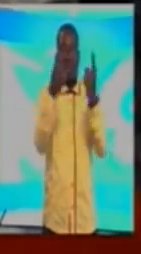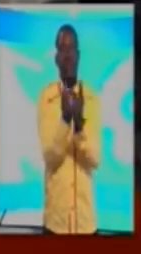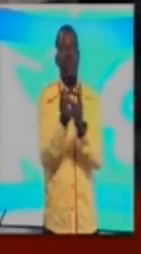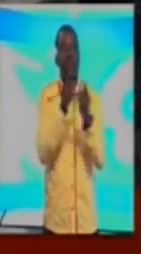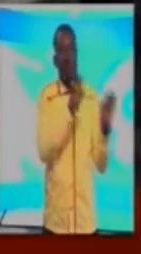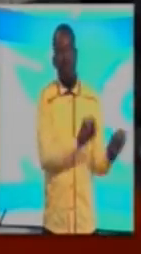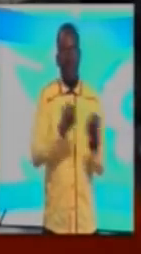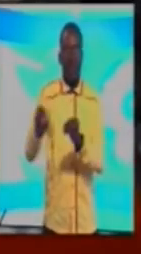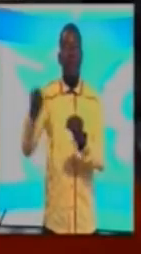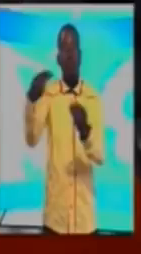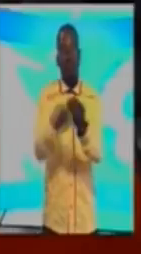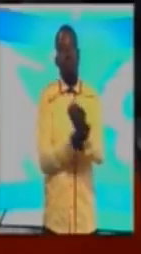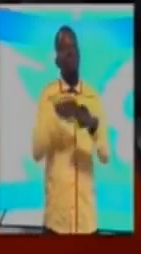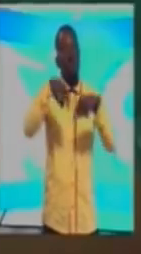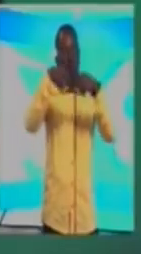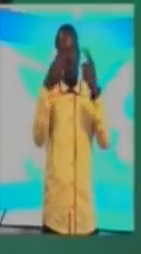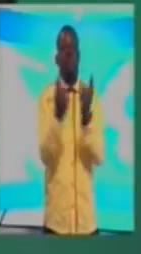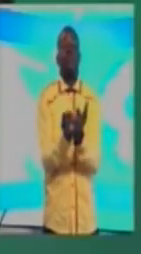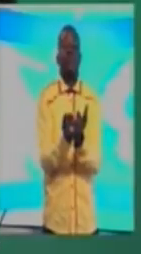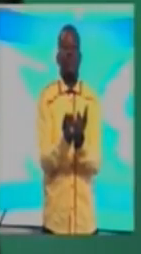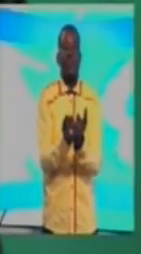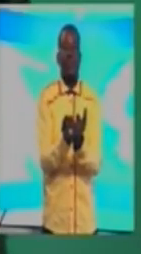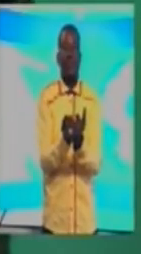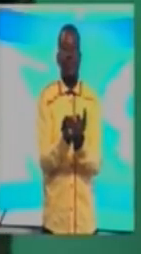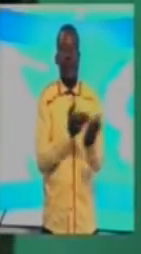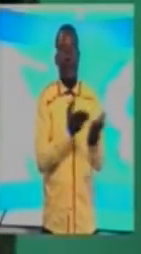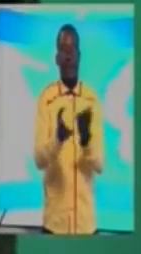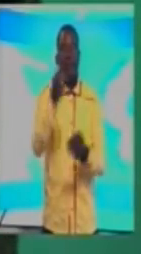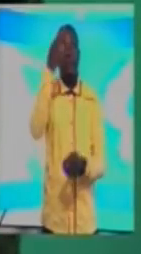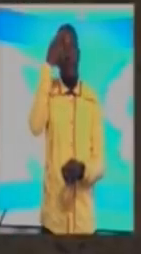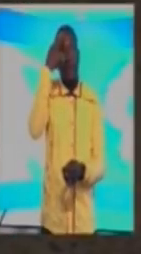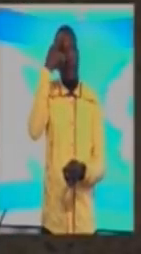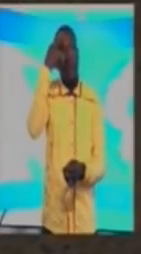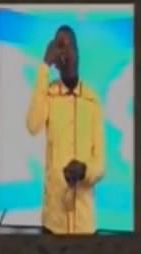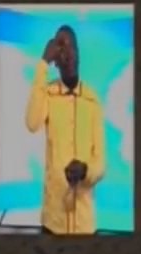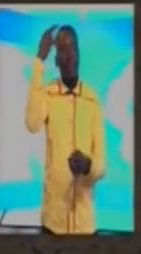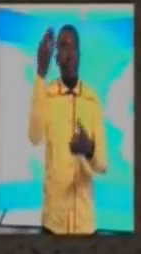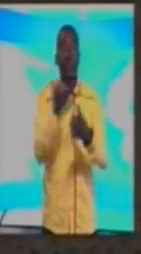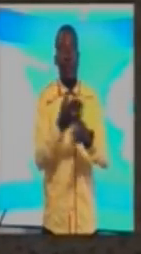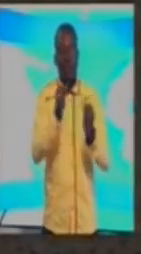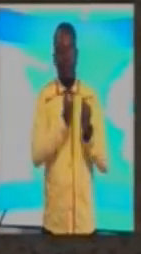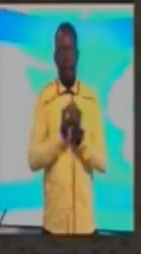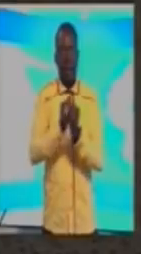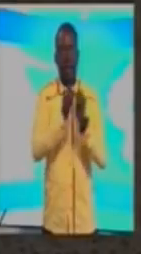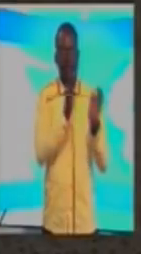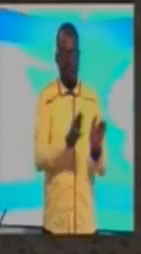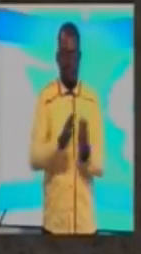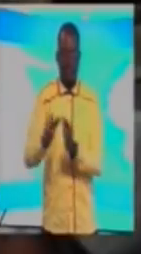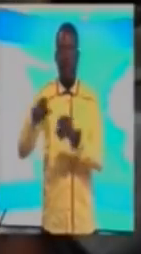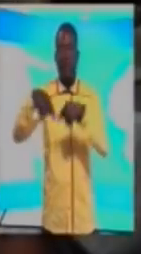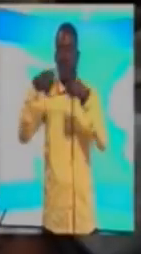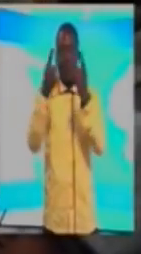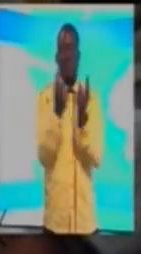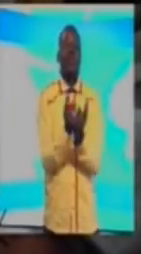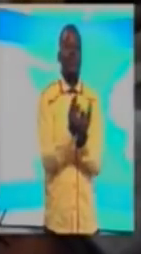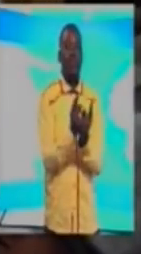ils reformeront un nouveau groupe. Les services de renseignement redoutent une évasion collective planifiée par le groupe État